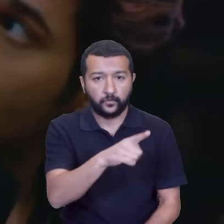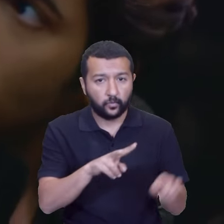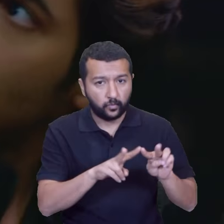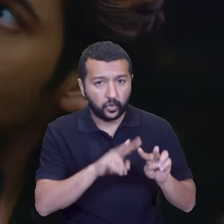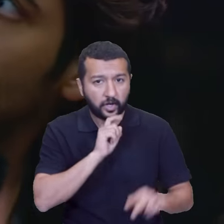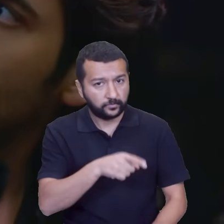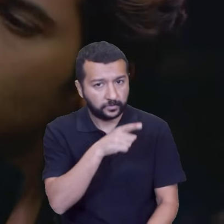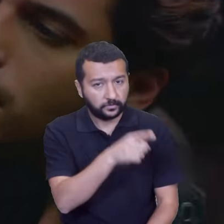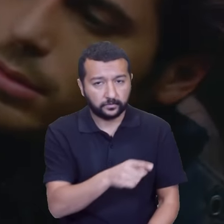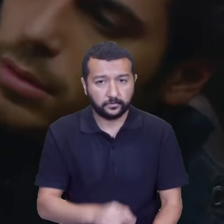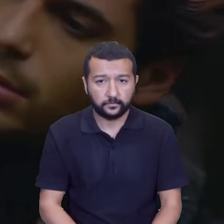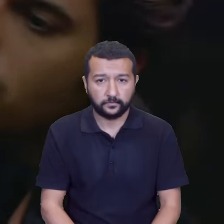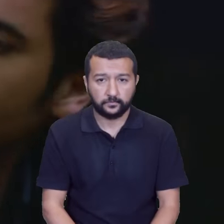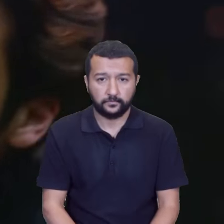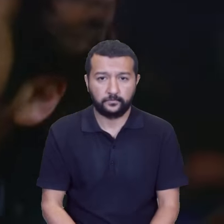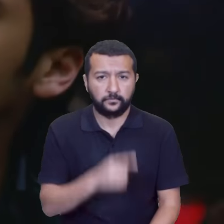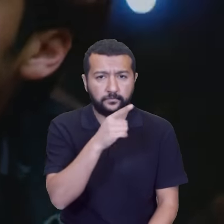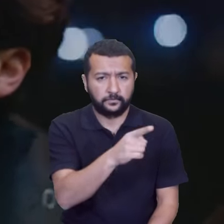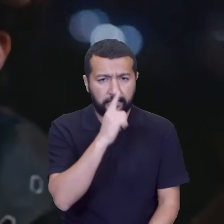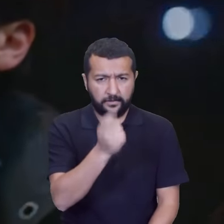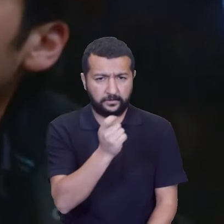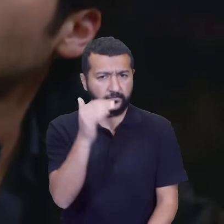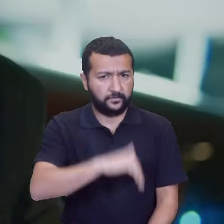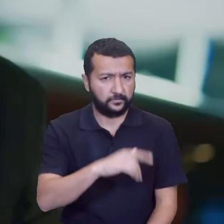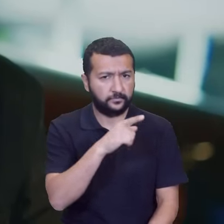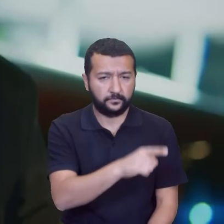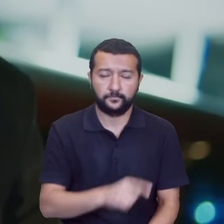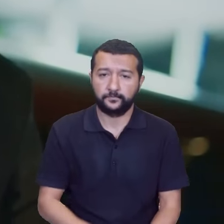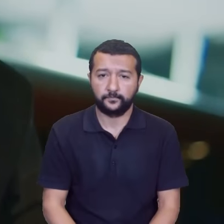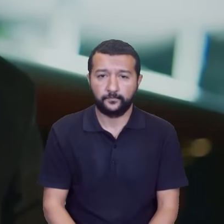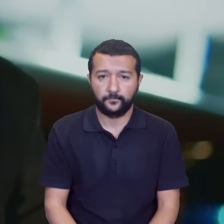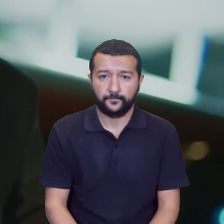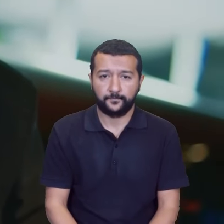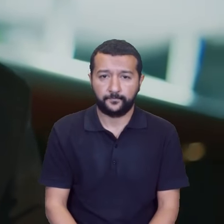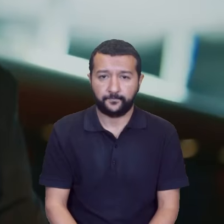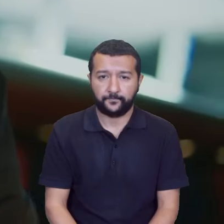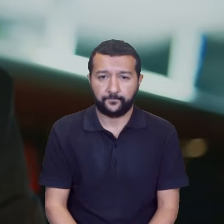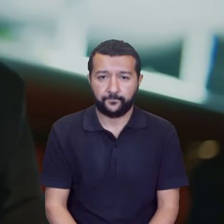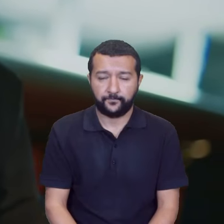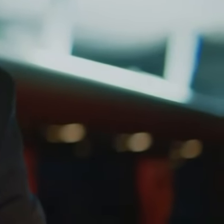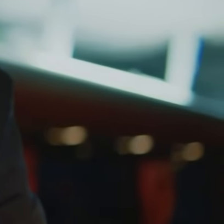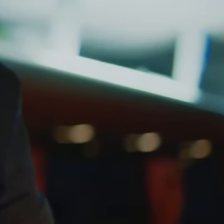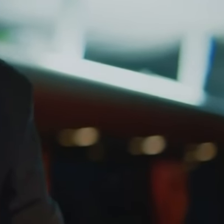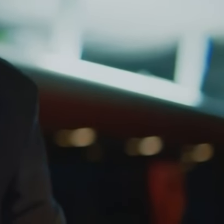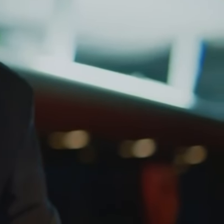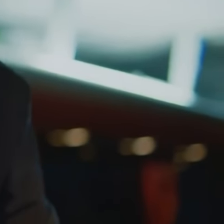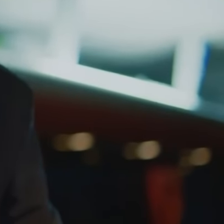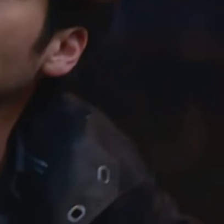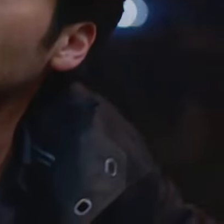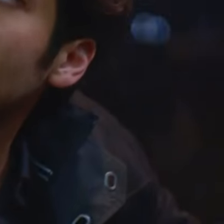amca? Şaşkın rahatını bozdu. Ne işin var burada? Öyle işte, kafasını yana yatırdı.